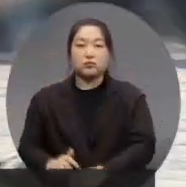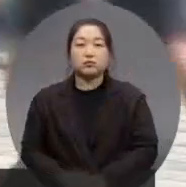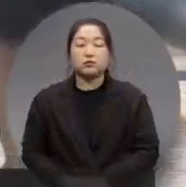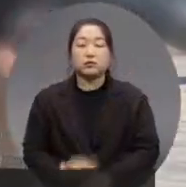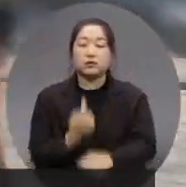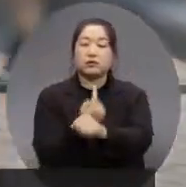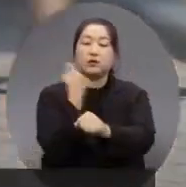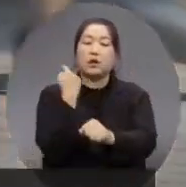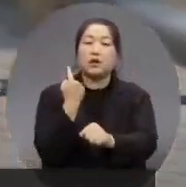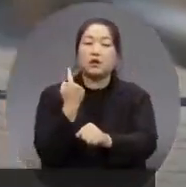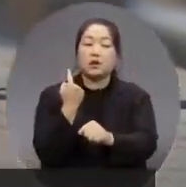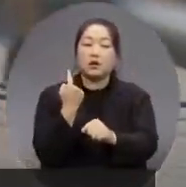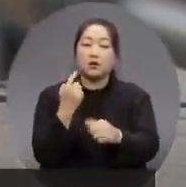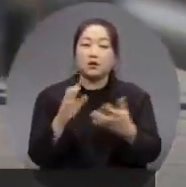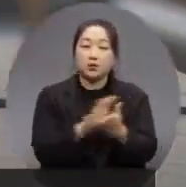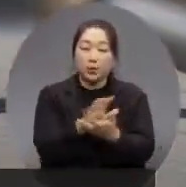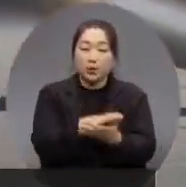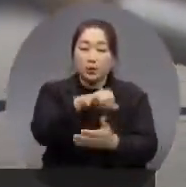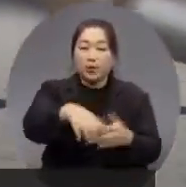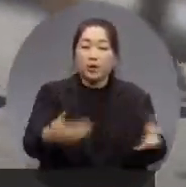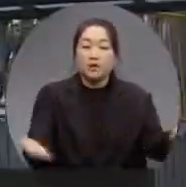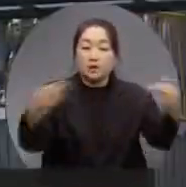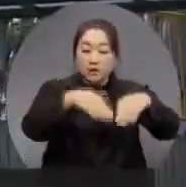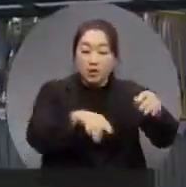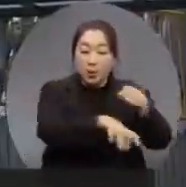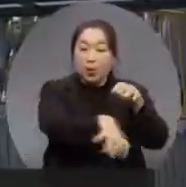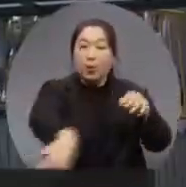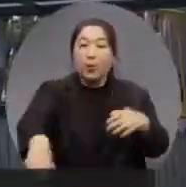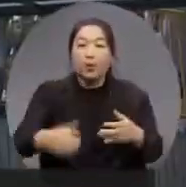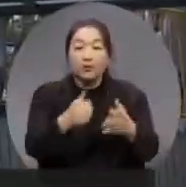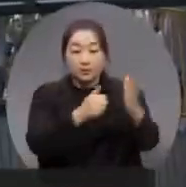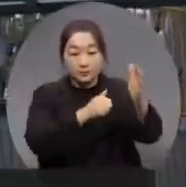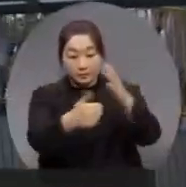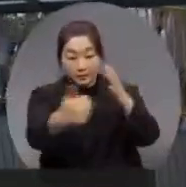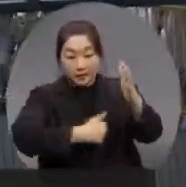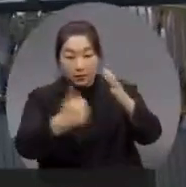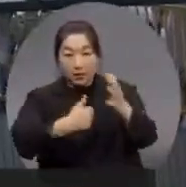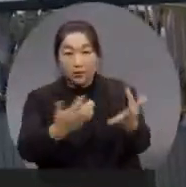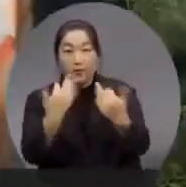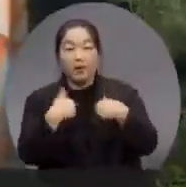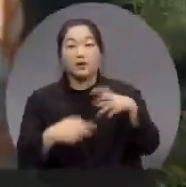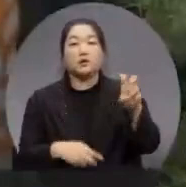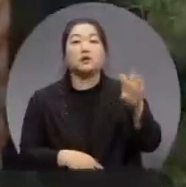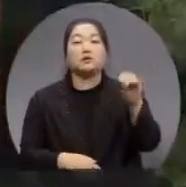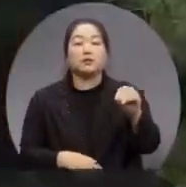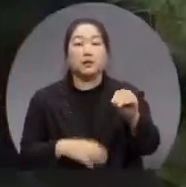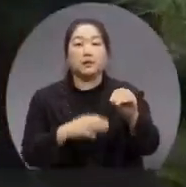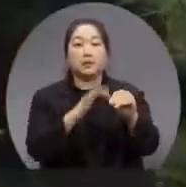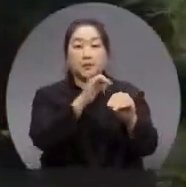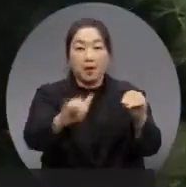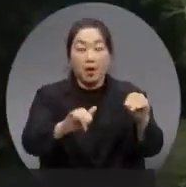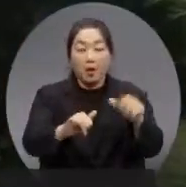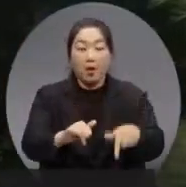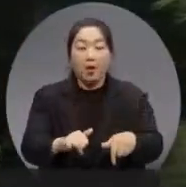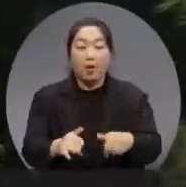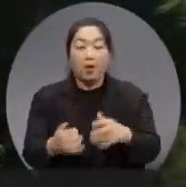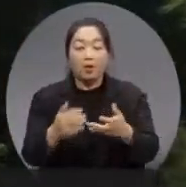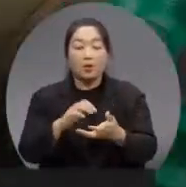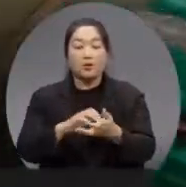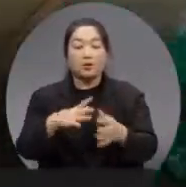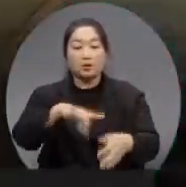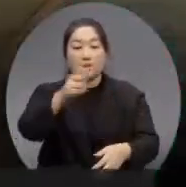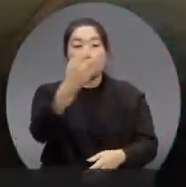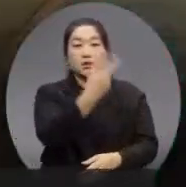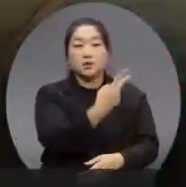지난해 놀이동산을 포함해 청주 어린이회관 입장객 수는 20만 3천여 명. 방문객 집계가 처음